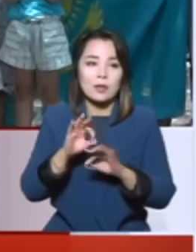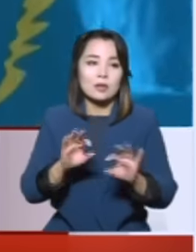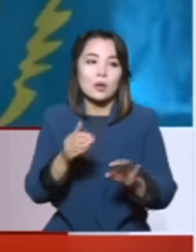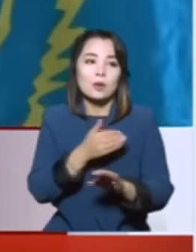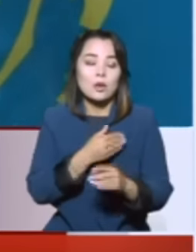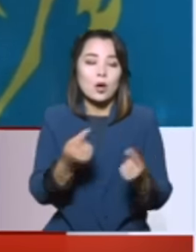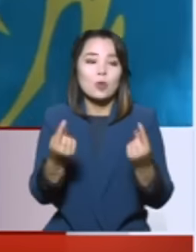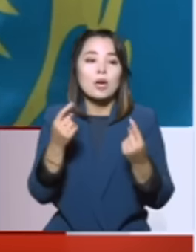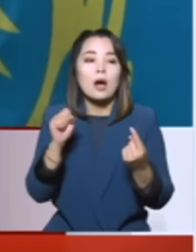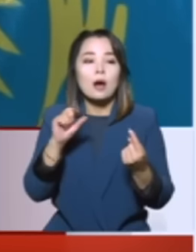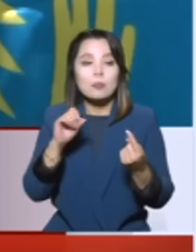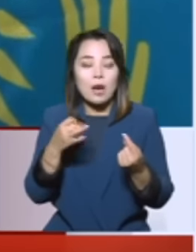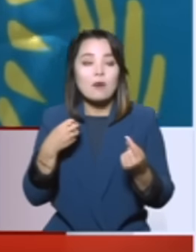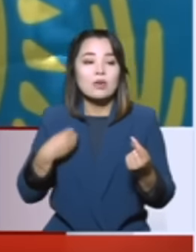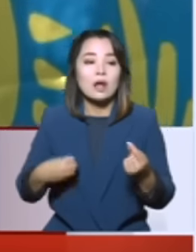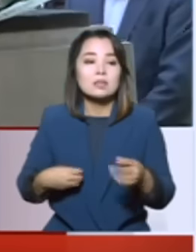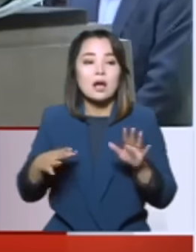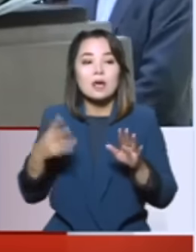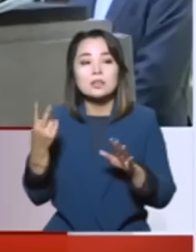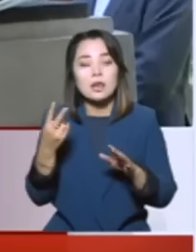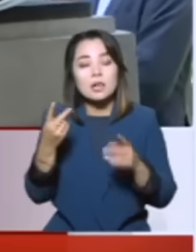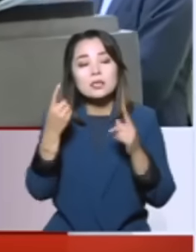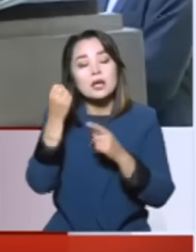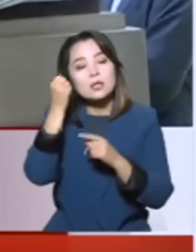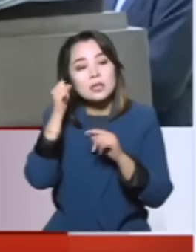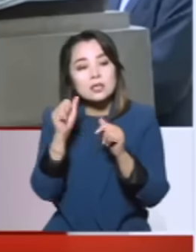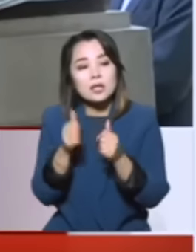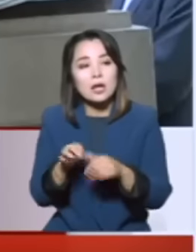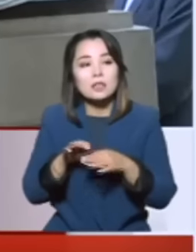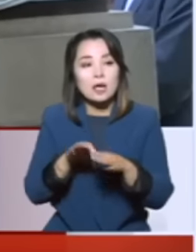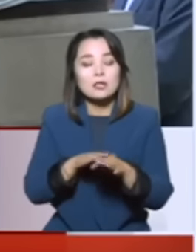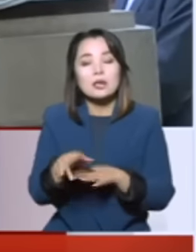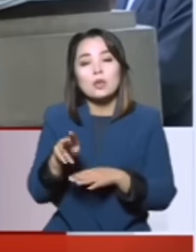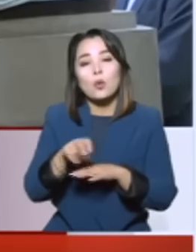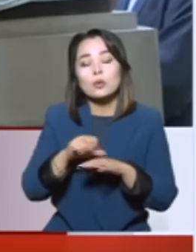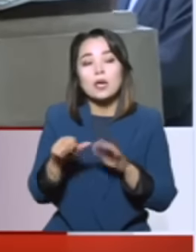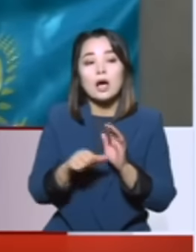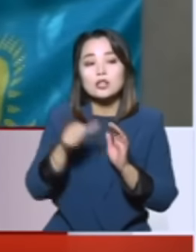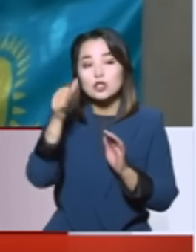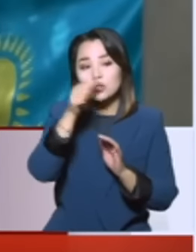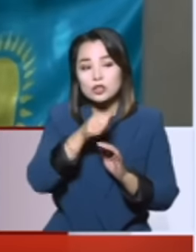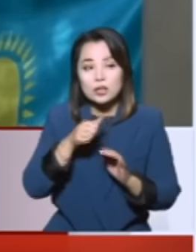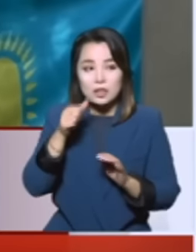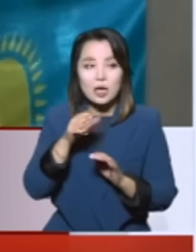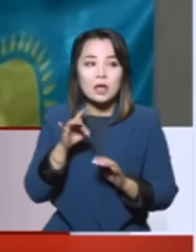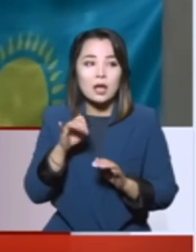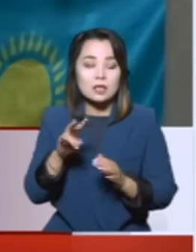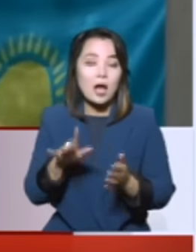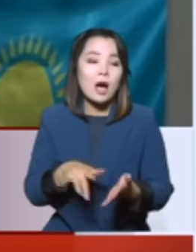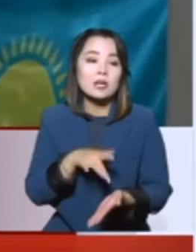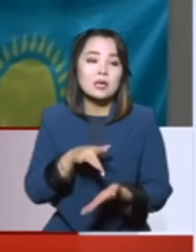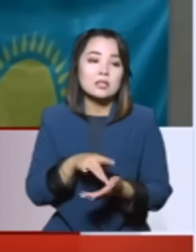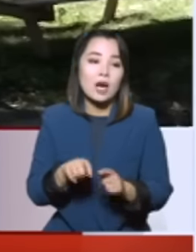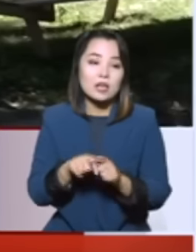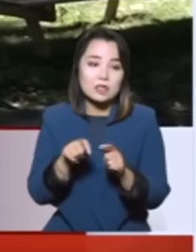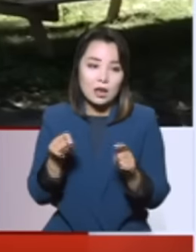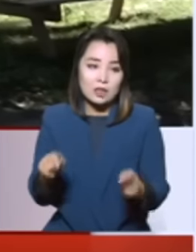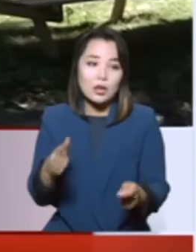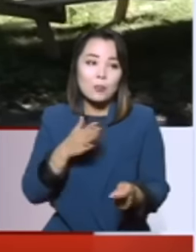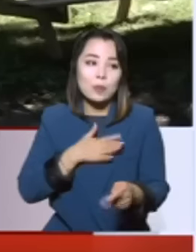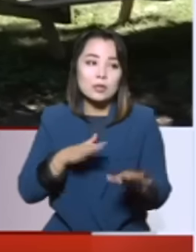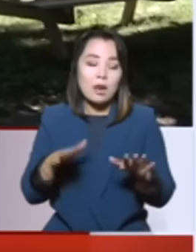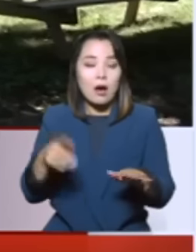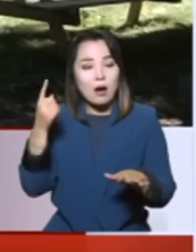бұл ұлы Абайдың Франциядағы екінші ескерткіші, алғашқы ескерткіш 2016 жылы елдің Рен қаласында ашылған еді. Мына біз